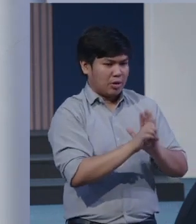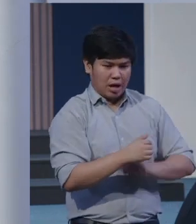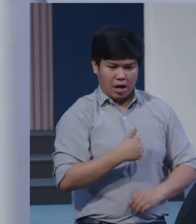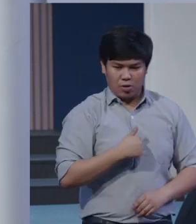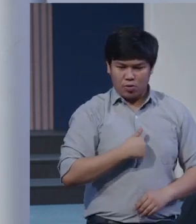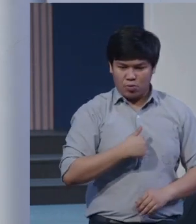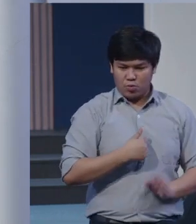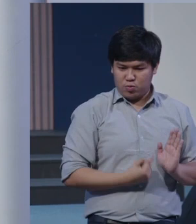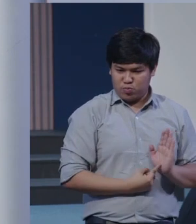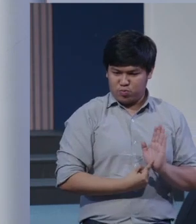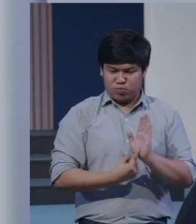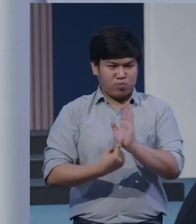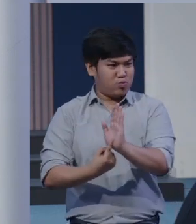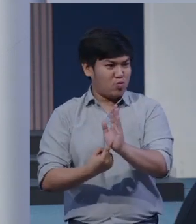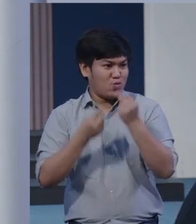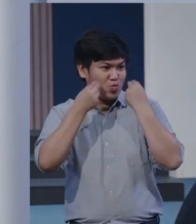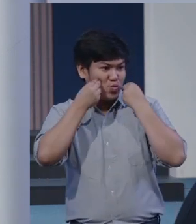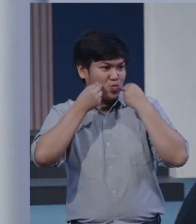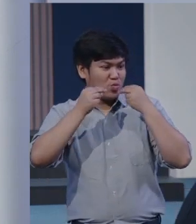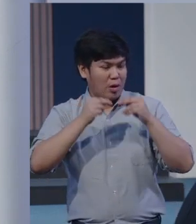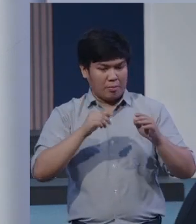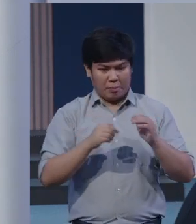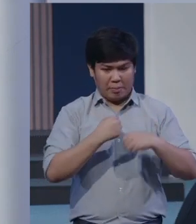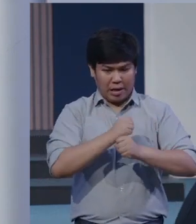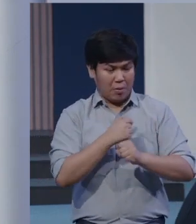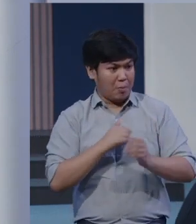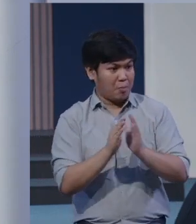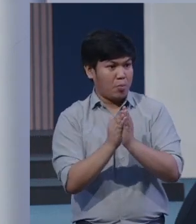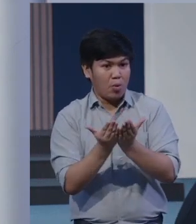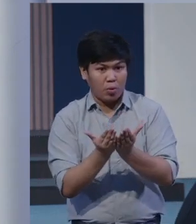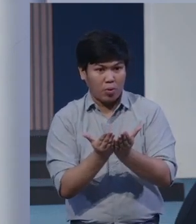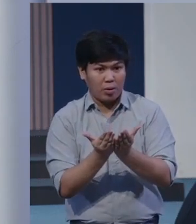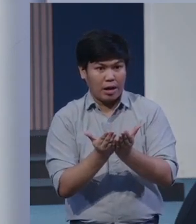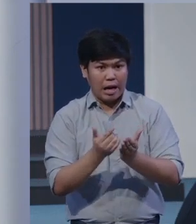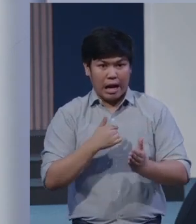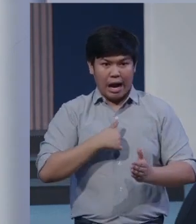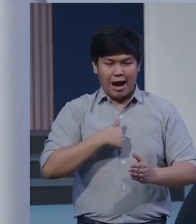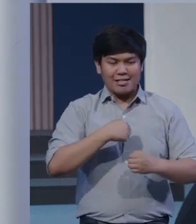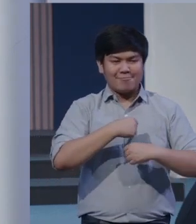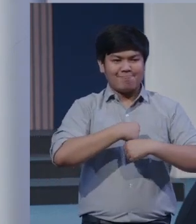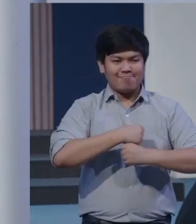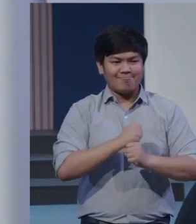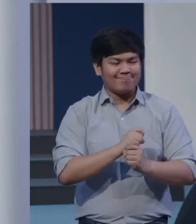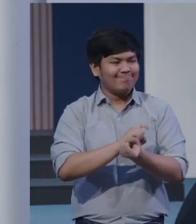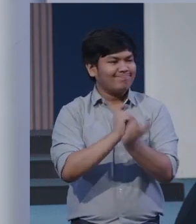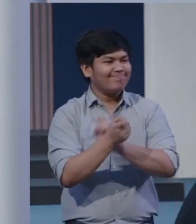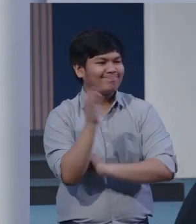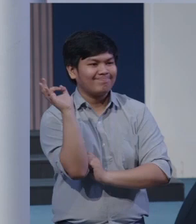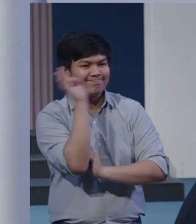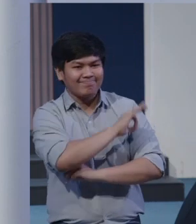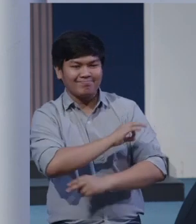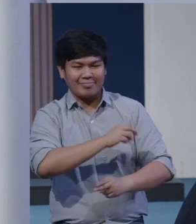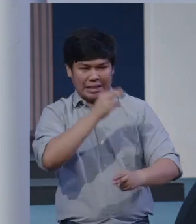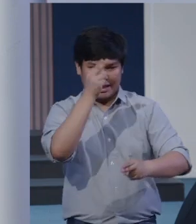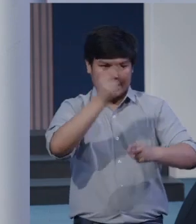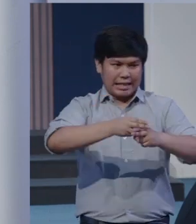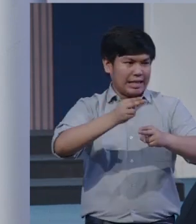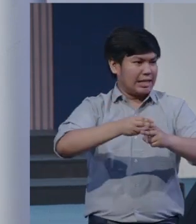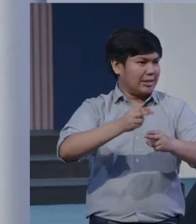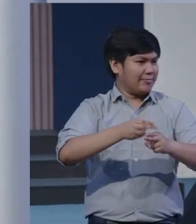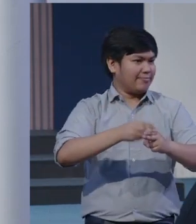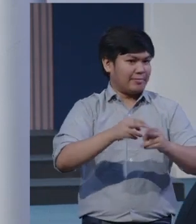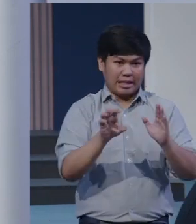kung minsan ginagamit ang isang sudin hindi totoong